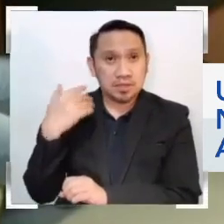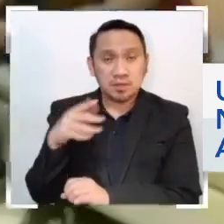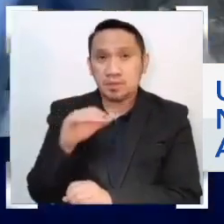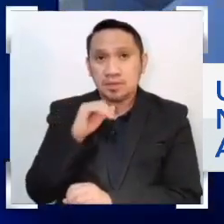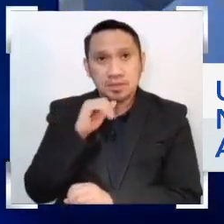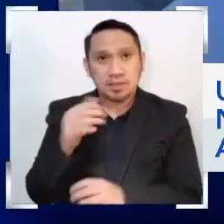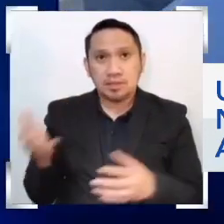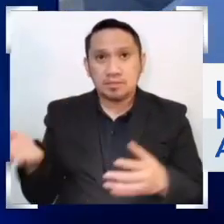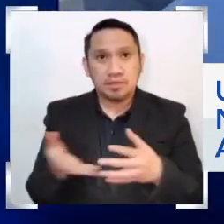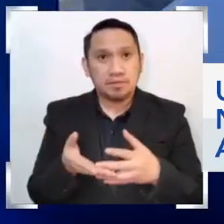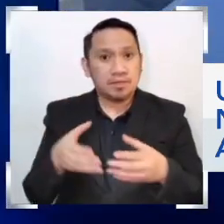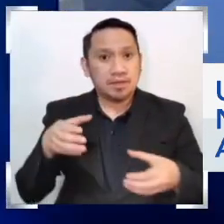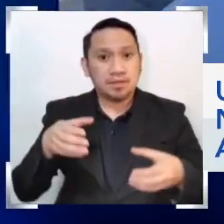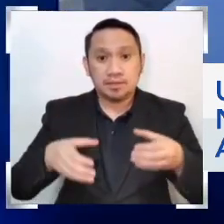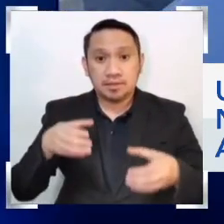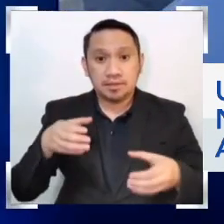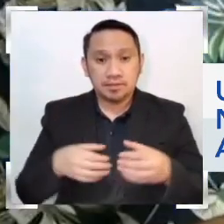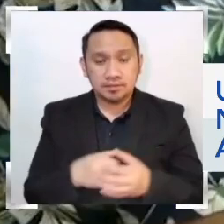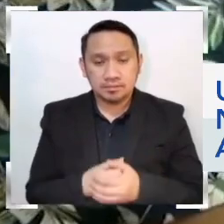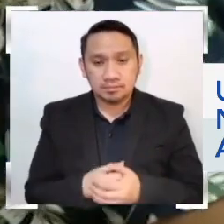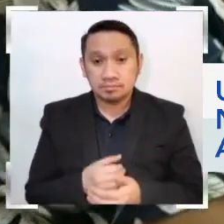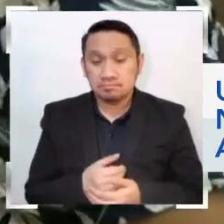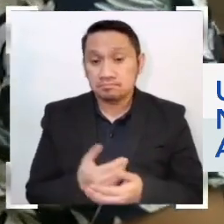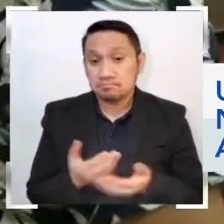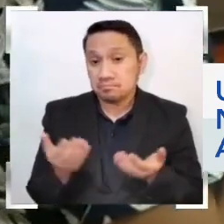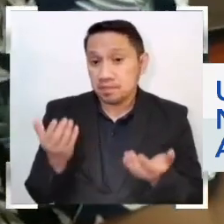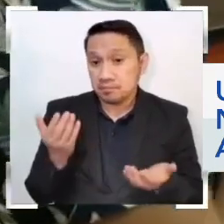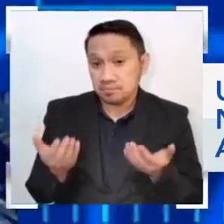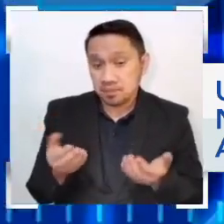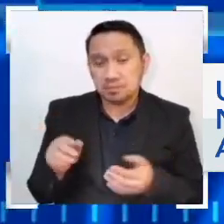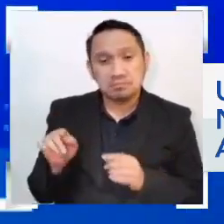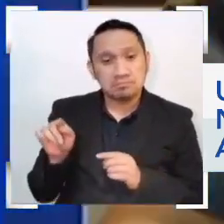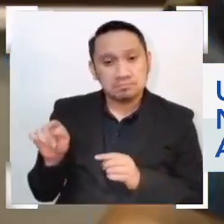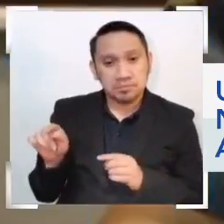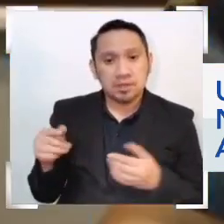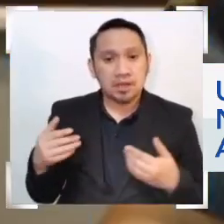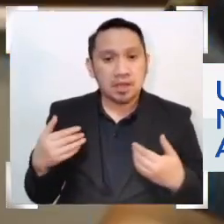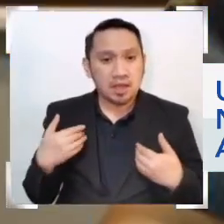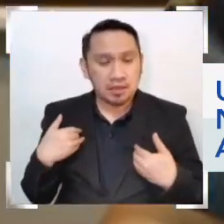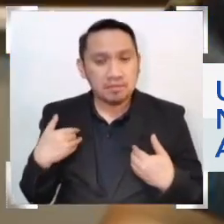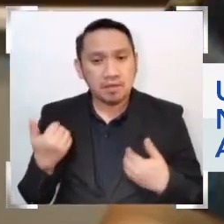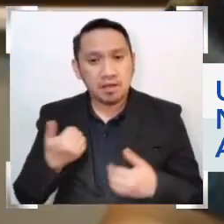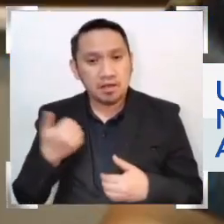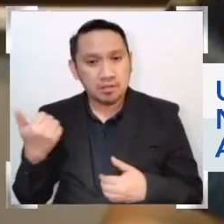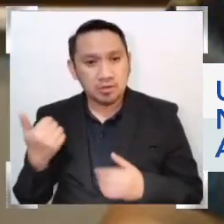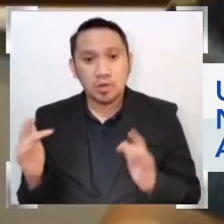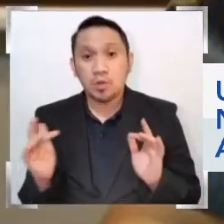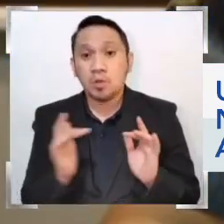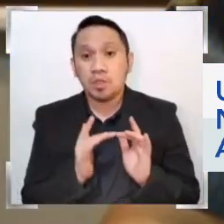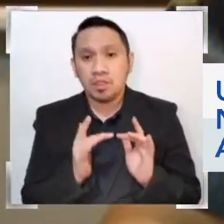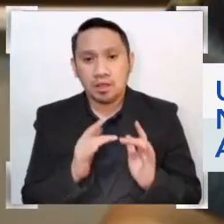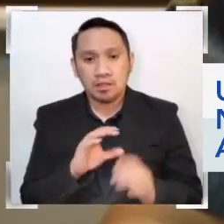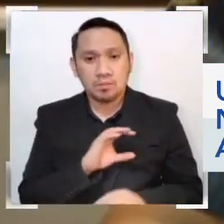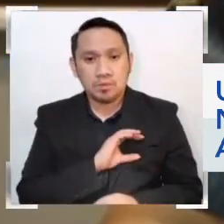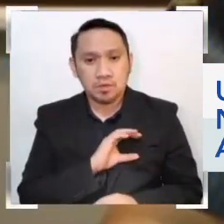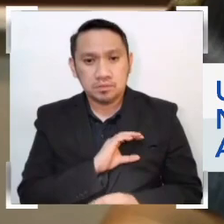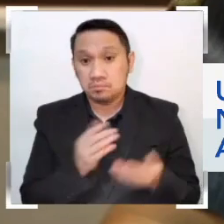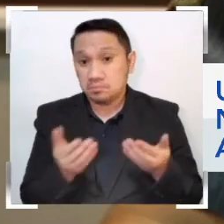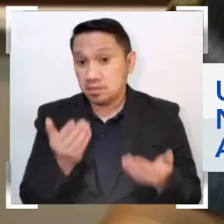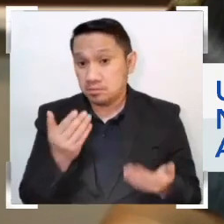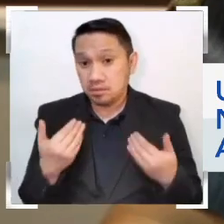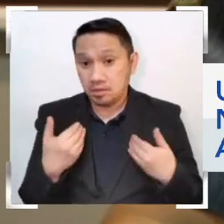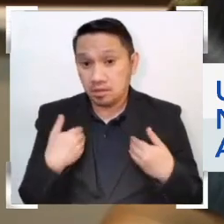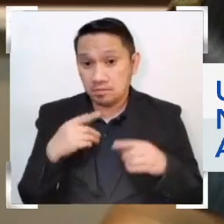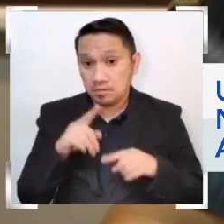reklamo. Isa pang hinala ng pulisya, baka may inside job. May contact ko sa loob dahil every time na lang na